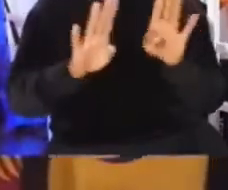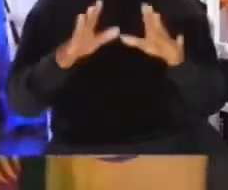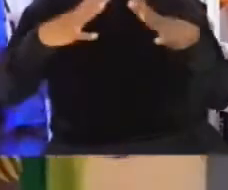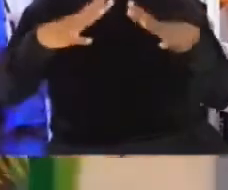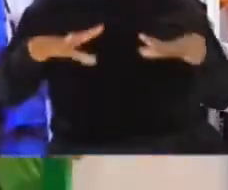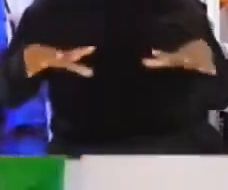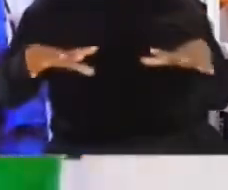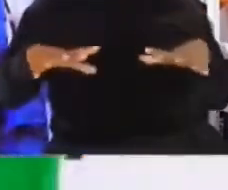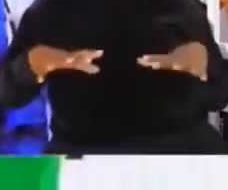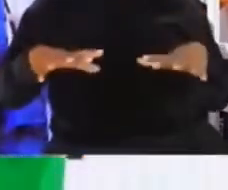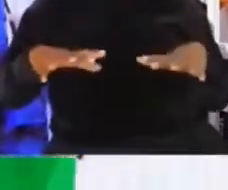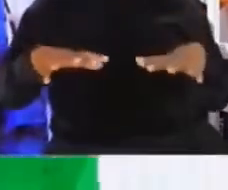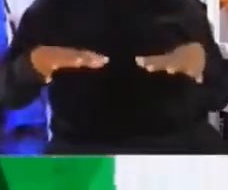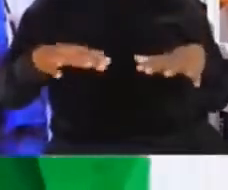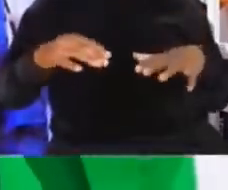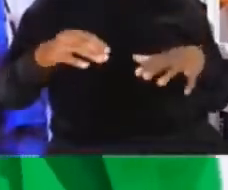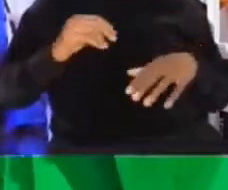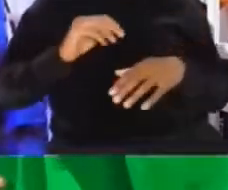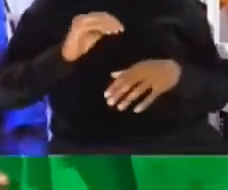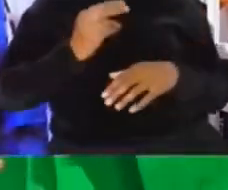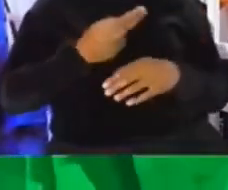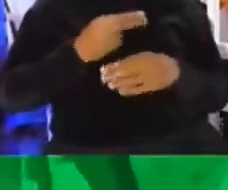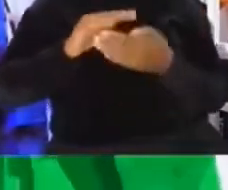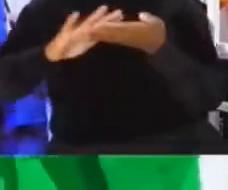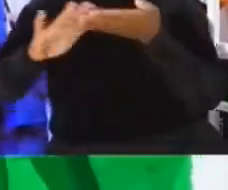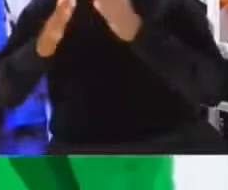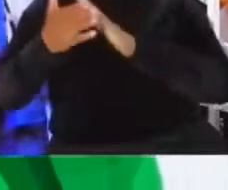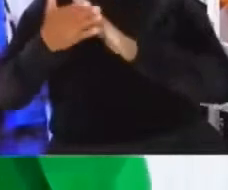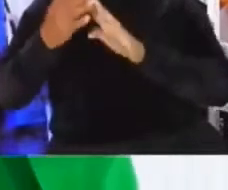Nituherete mehia mareto sira neiruo nao.